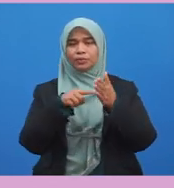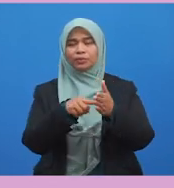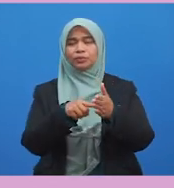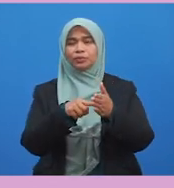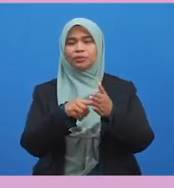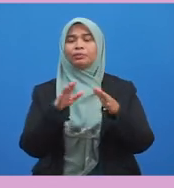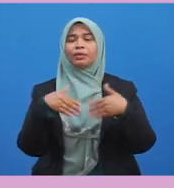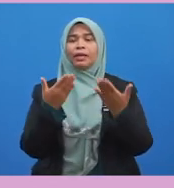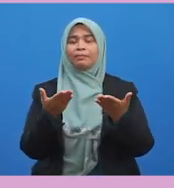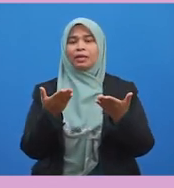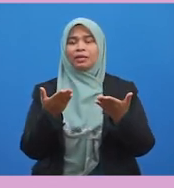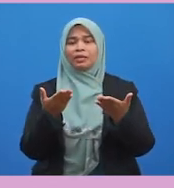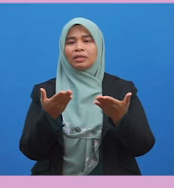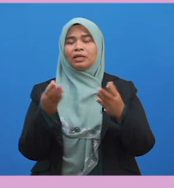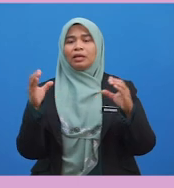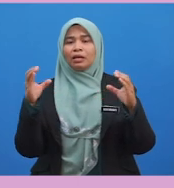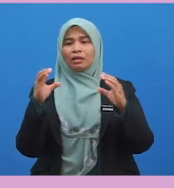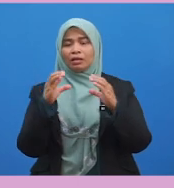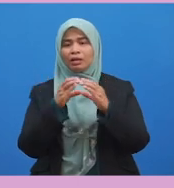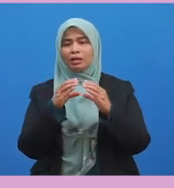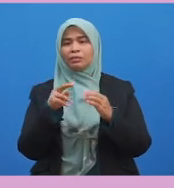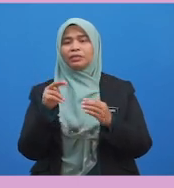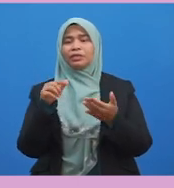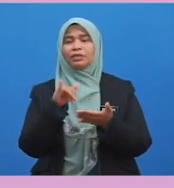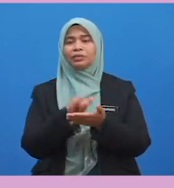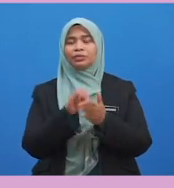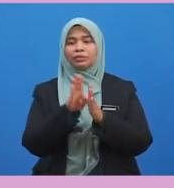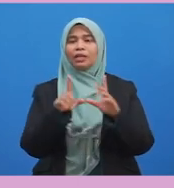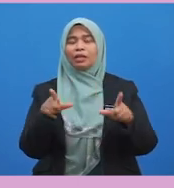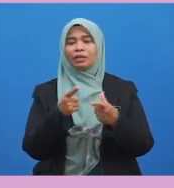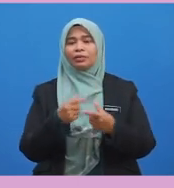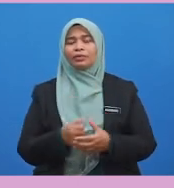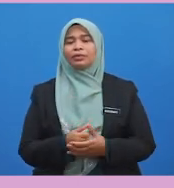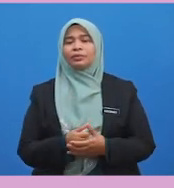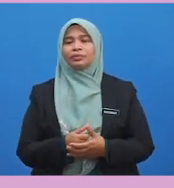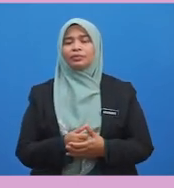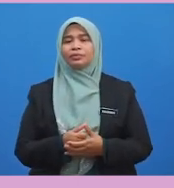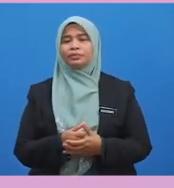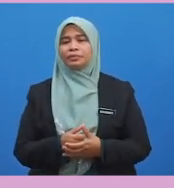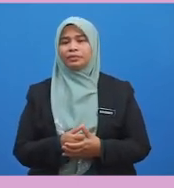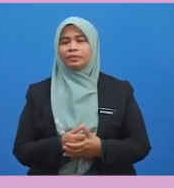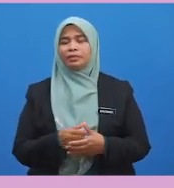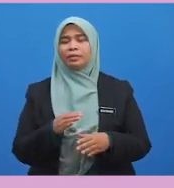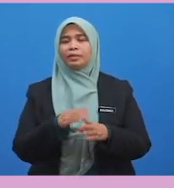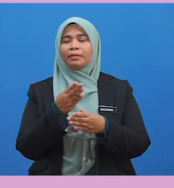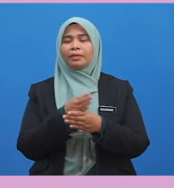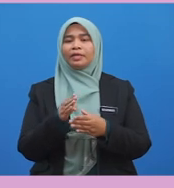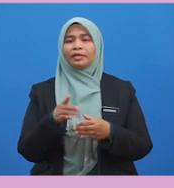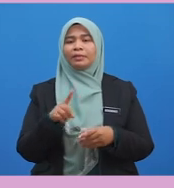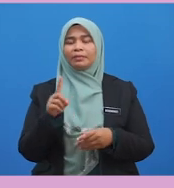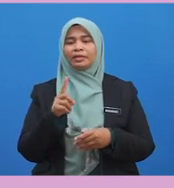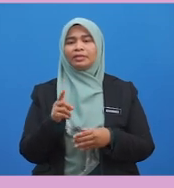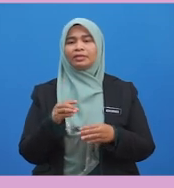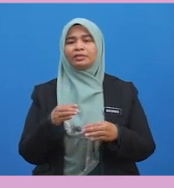tunjukkan bagaimana gabungan itu berlaku, iaitu pada bahagian mana yang